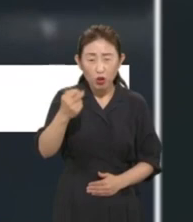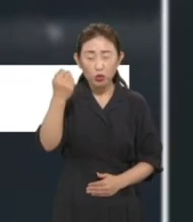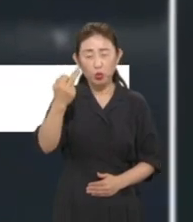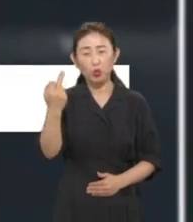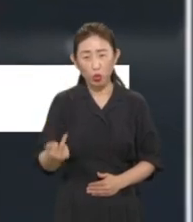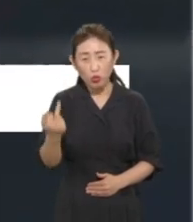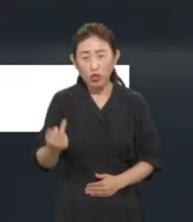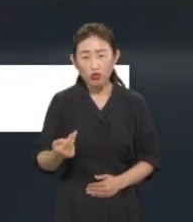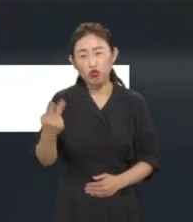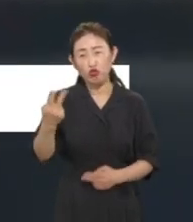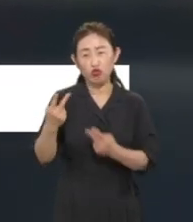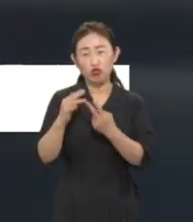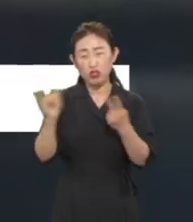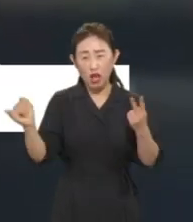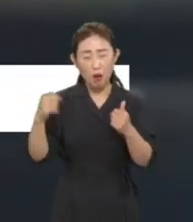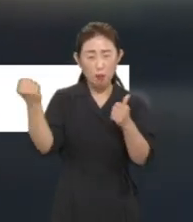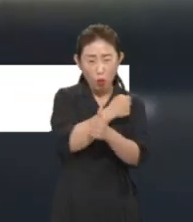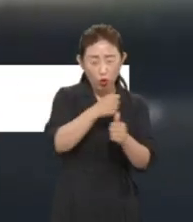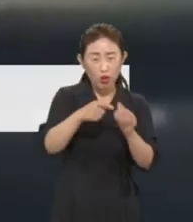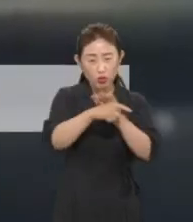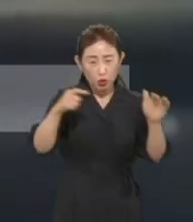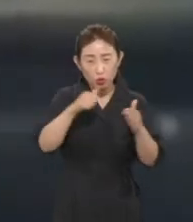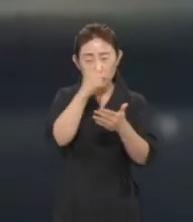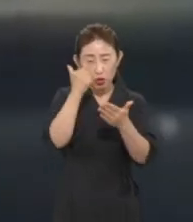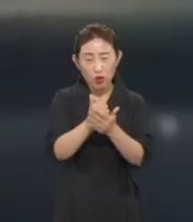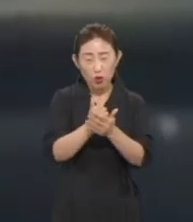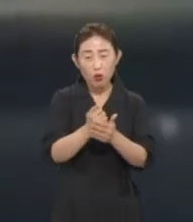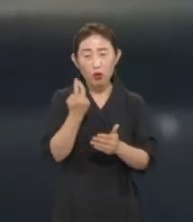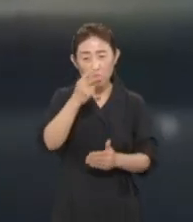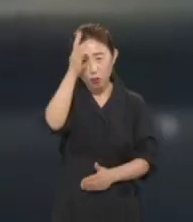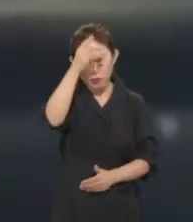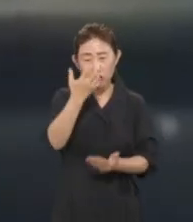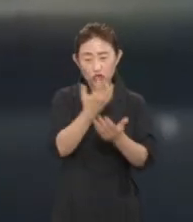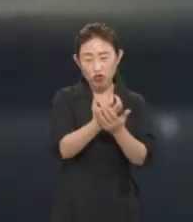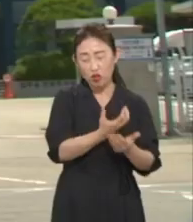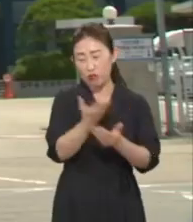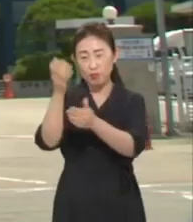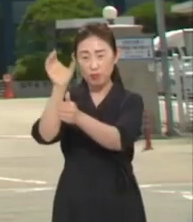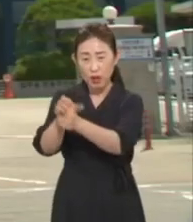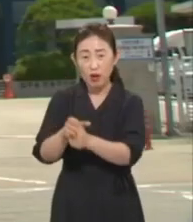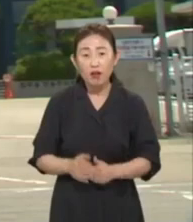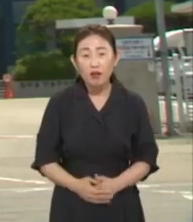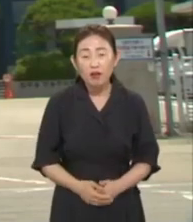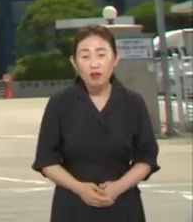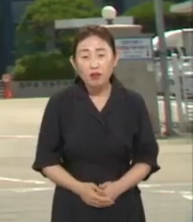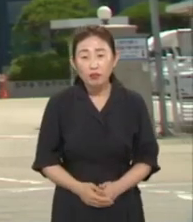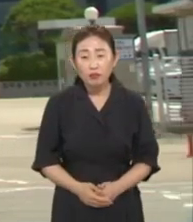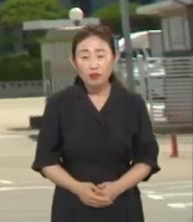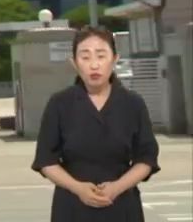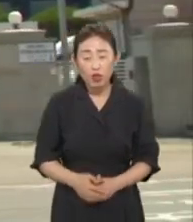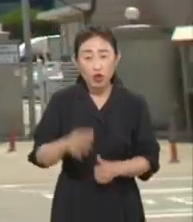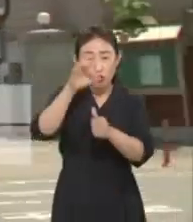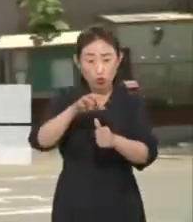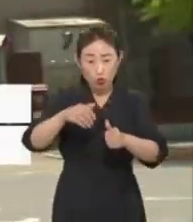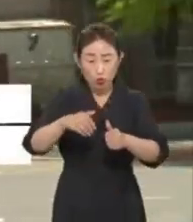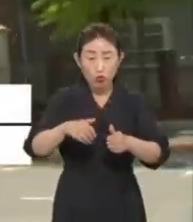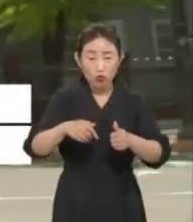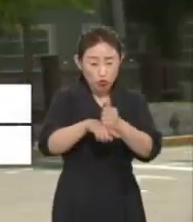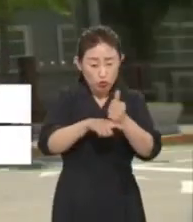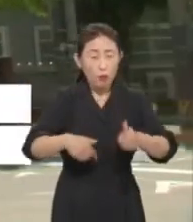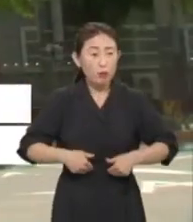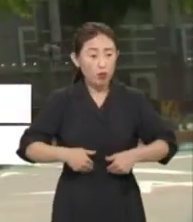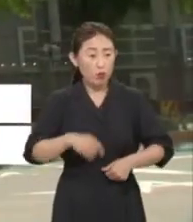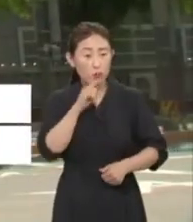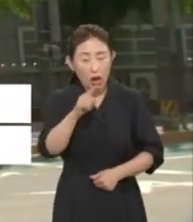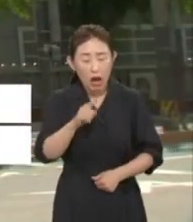사촌동생 b씨를 폭행과 절도혐의로 각각 검찰에 불구속 송치했습니다 경찰은 구속 수사가 필요했다는 지적에